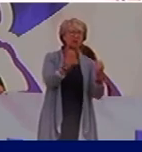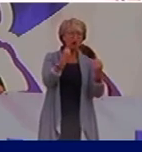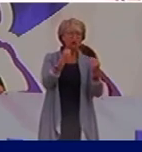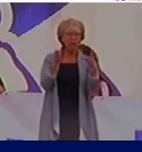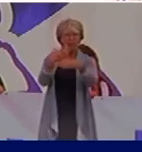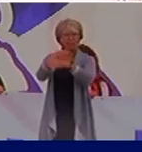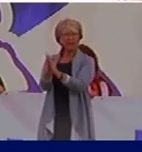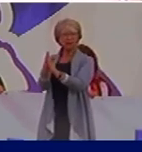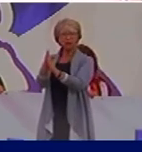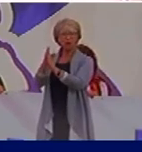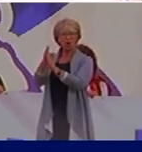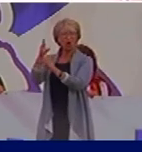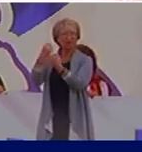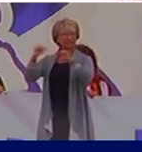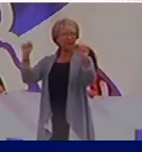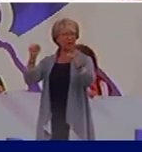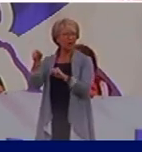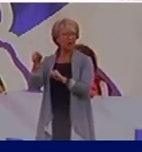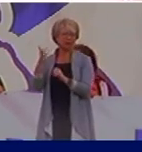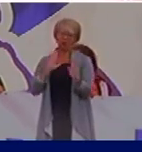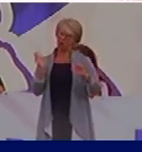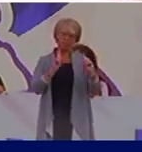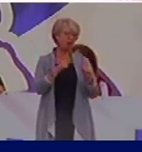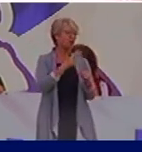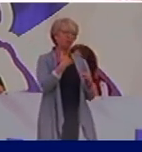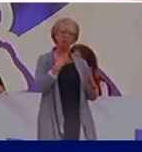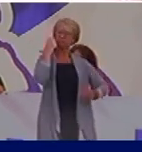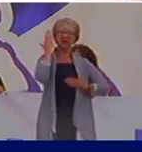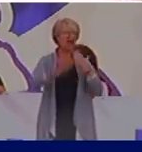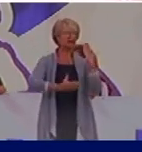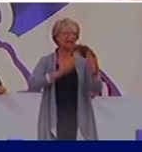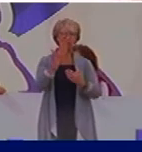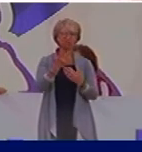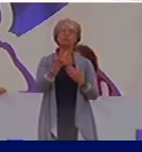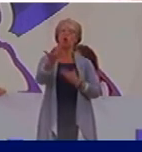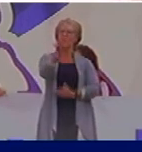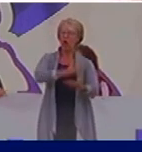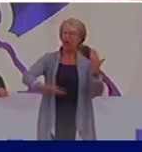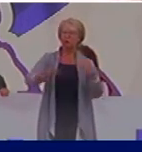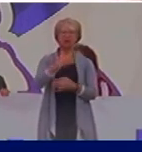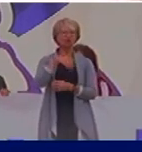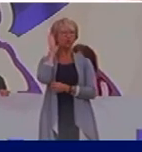Democratico. E di conseguenza noi andremo avanti insieme a loro, collaborando quotidianamente.